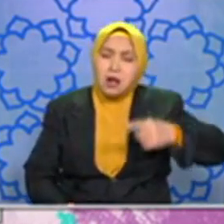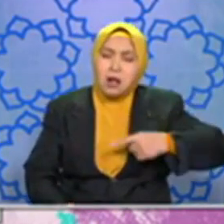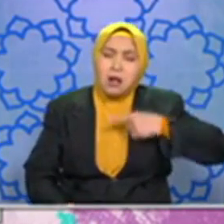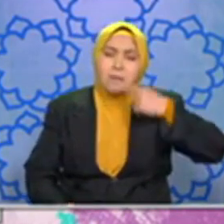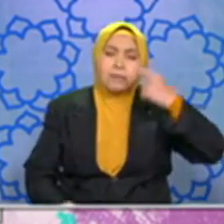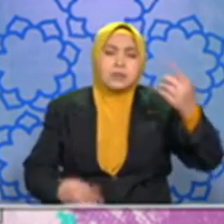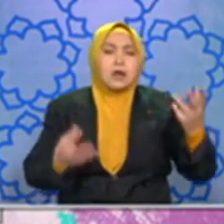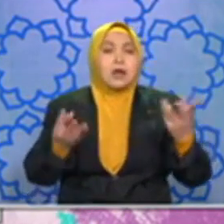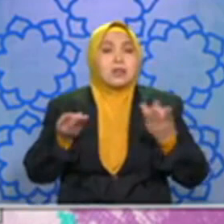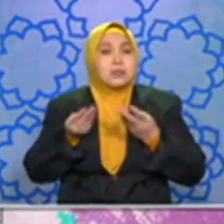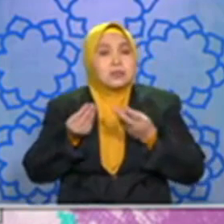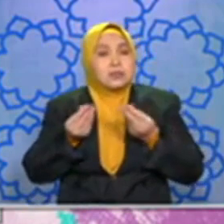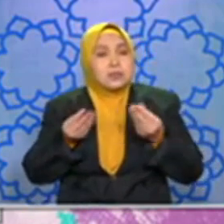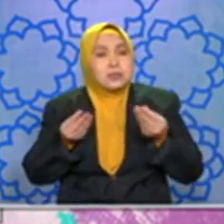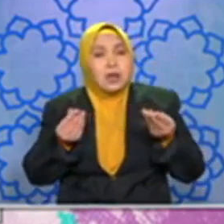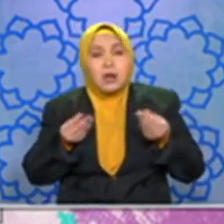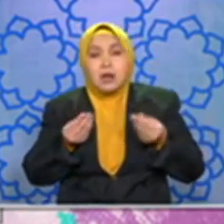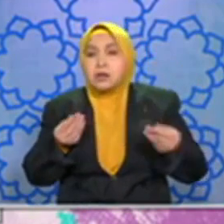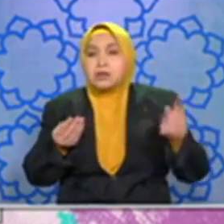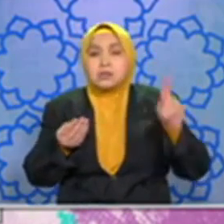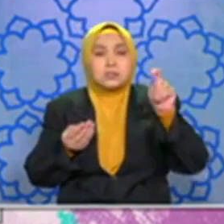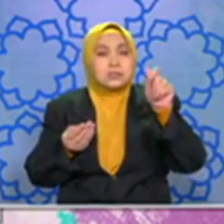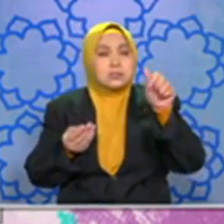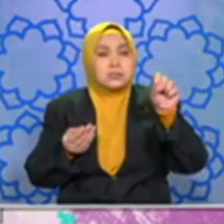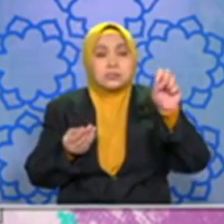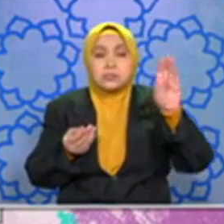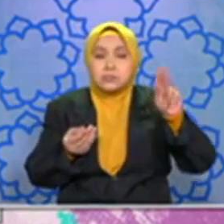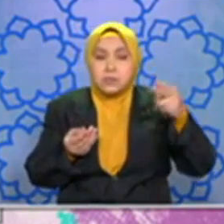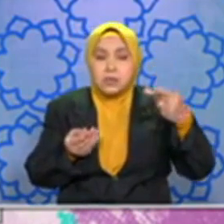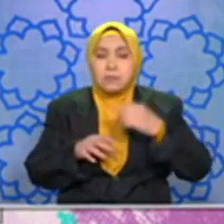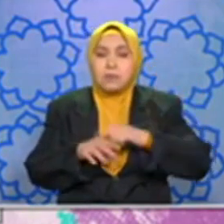ومن فيهن